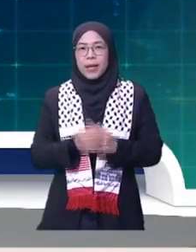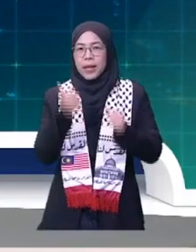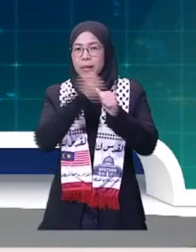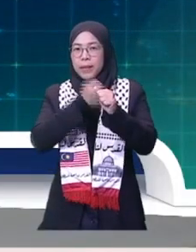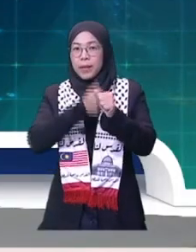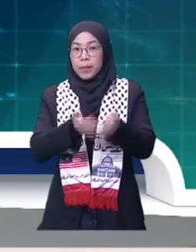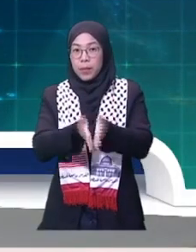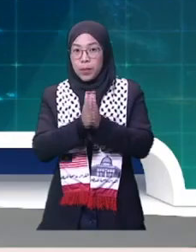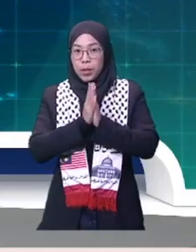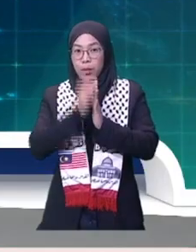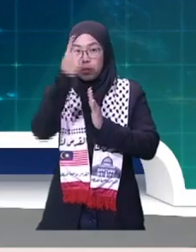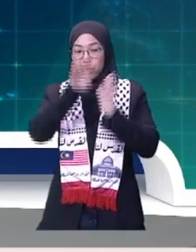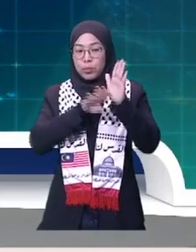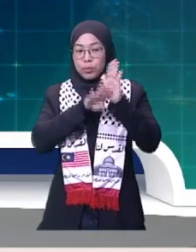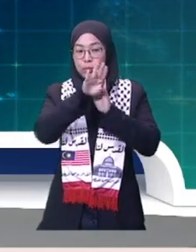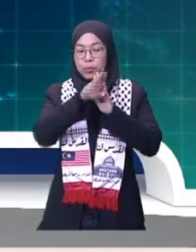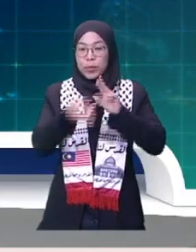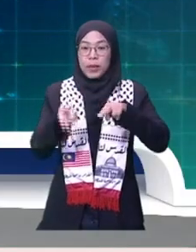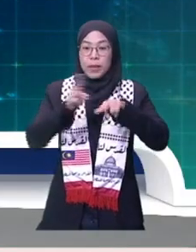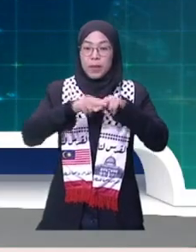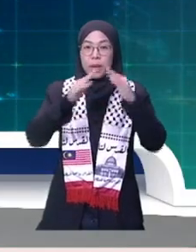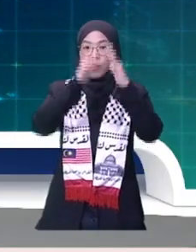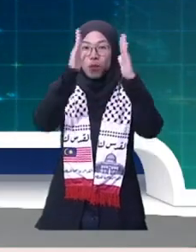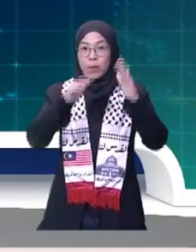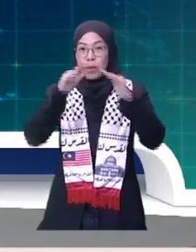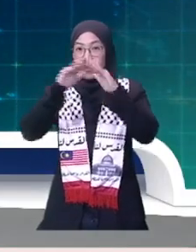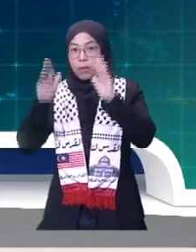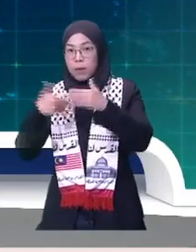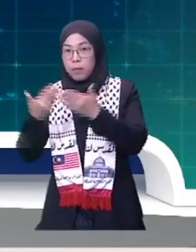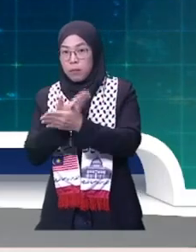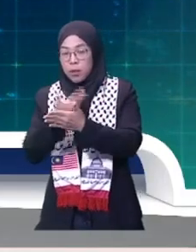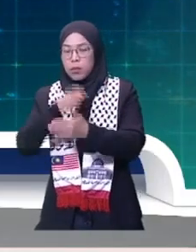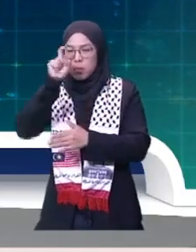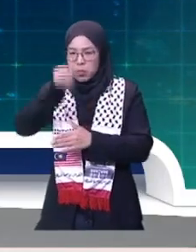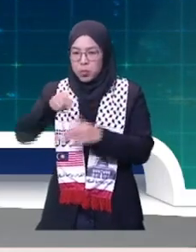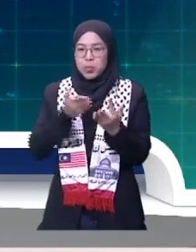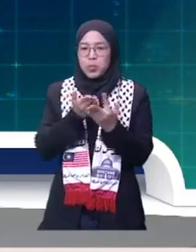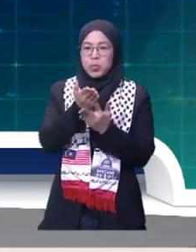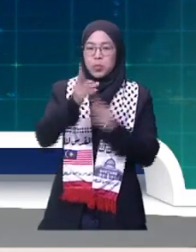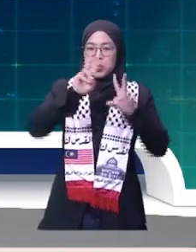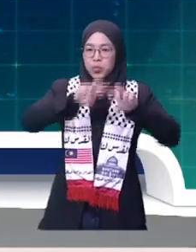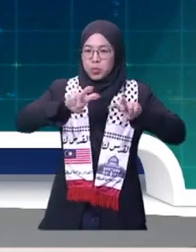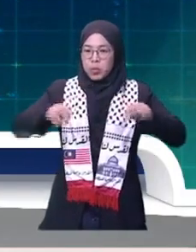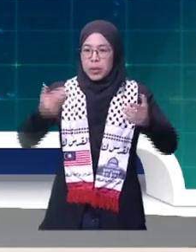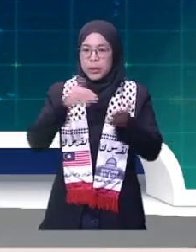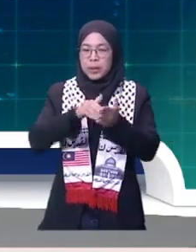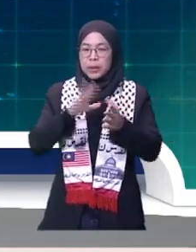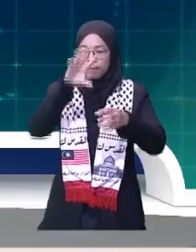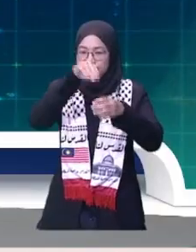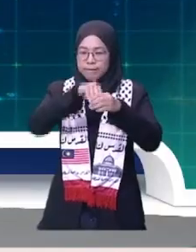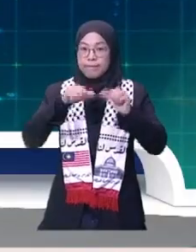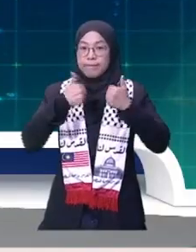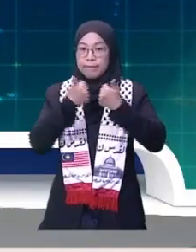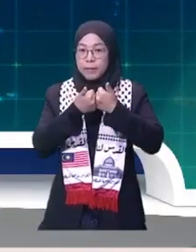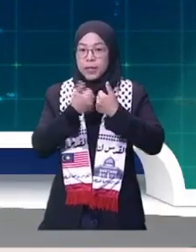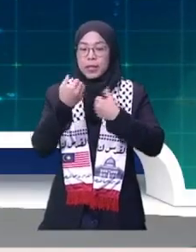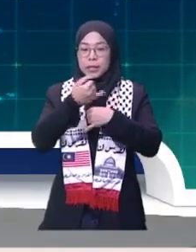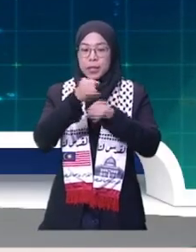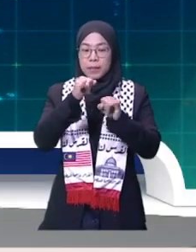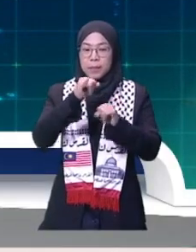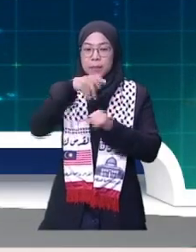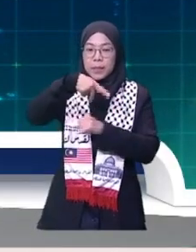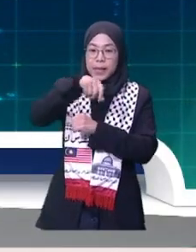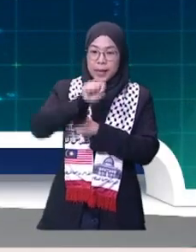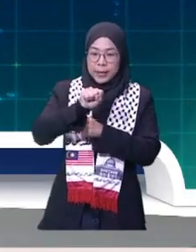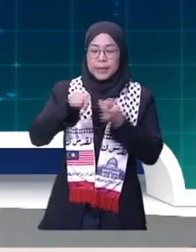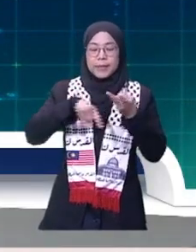Setiap permohonan pembangunan perumahan baru perlu melalui penilaian teknikal menyeluruh melibatkan pelbagai agensi termasuk Jabatan Pengairan dan